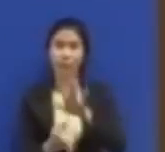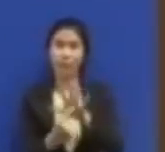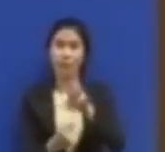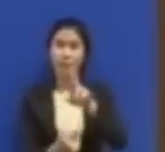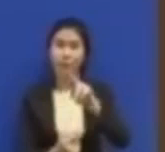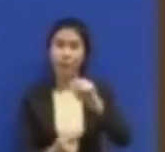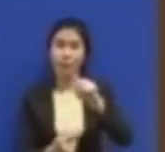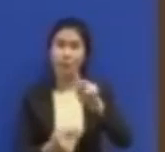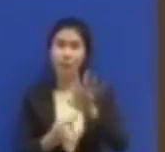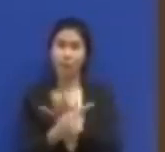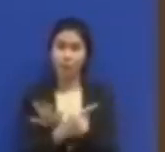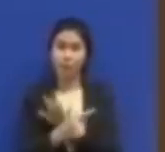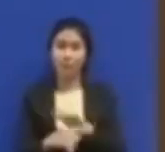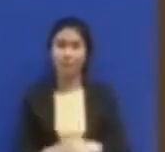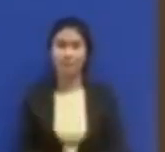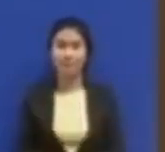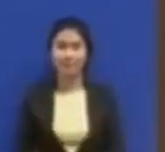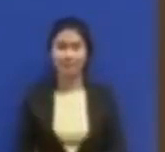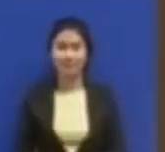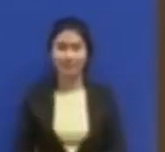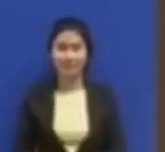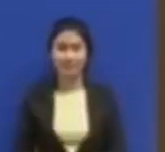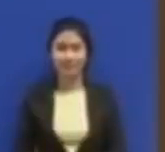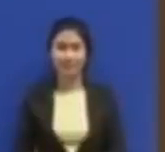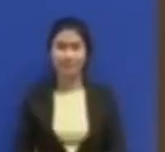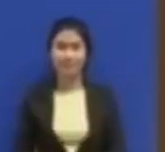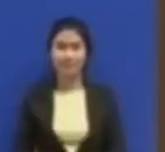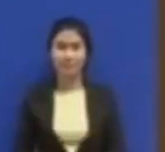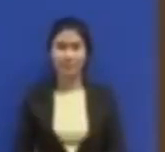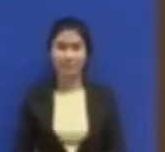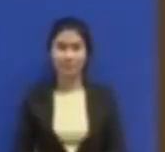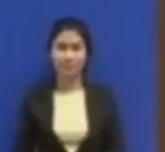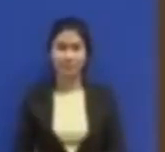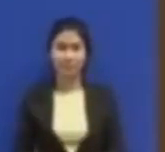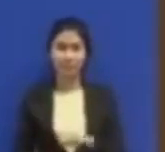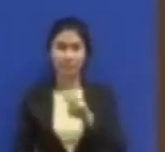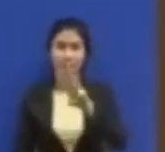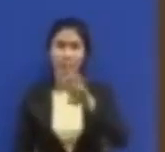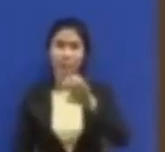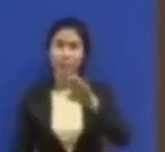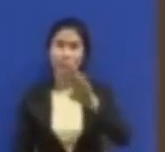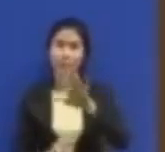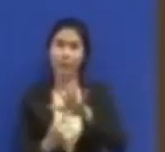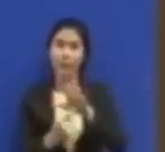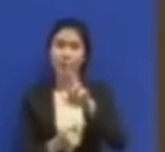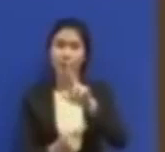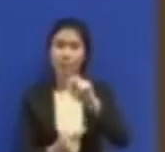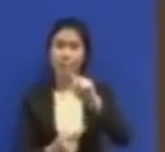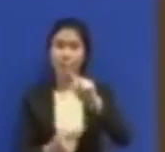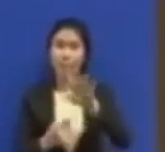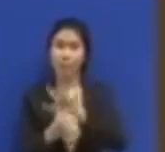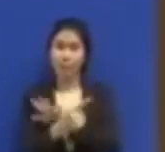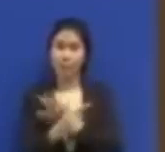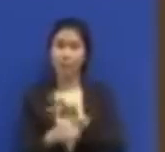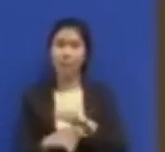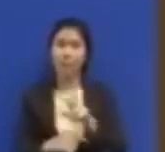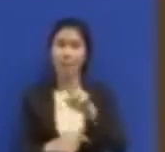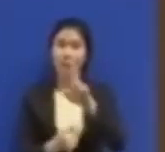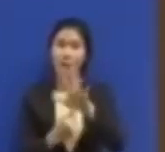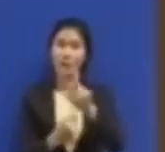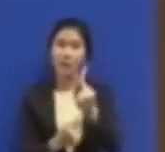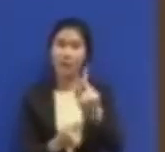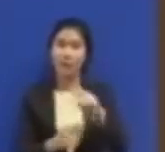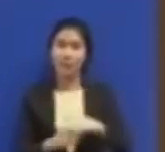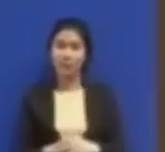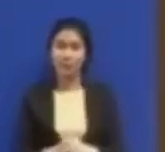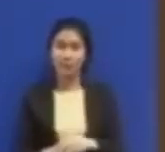ไม้165นางสาววิบูลลักษ์ร่วมลักษ์166นาย